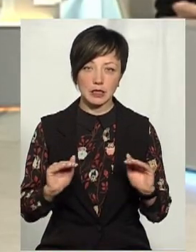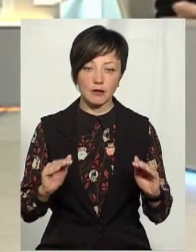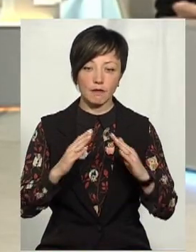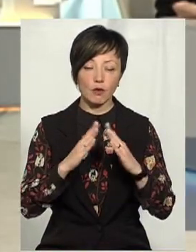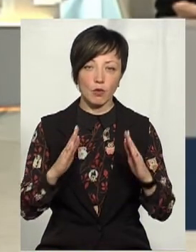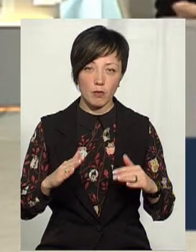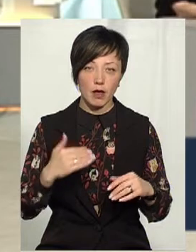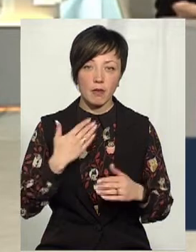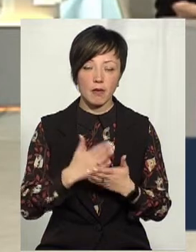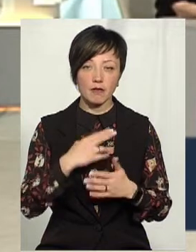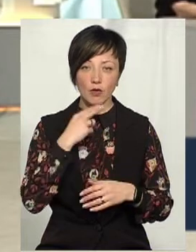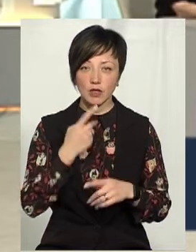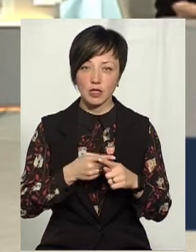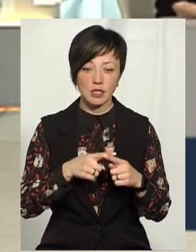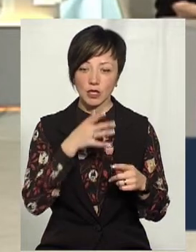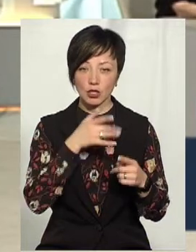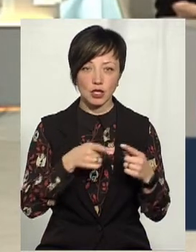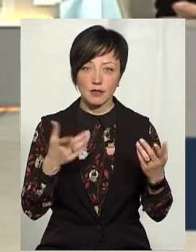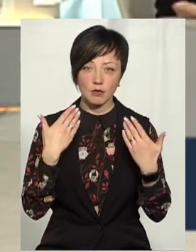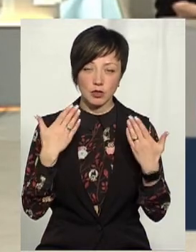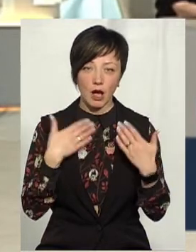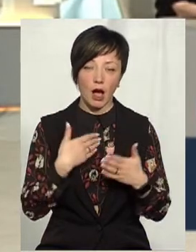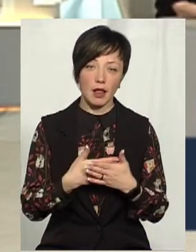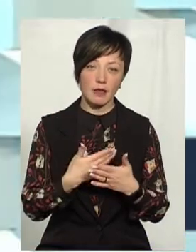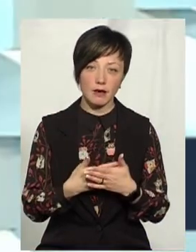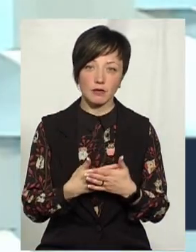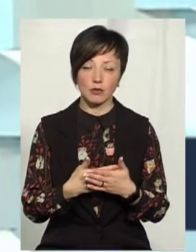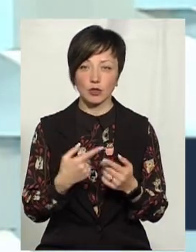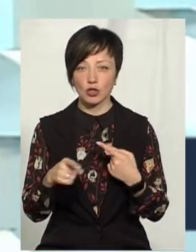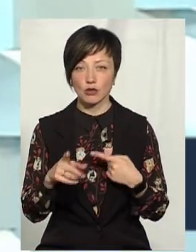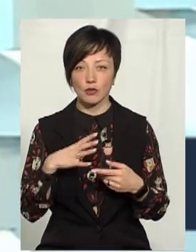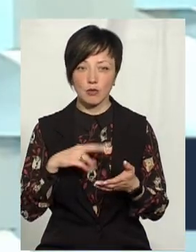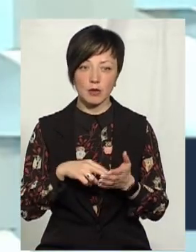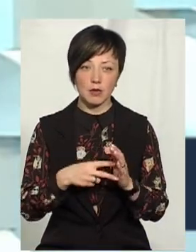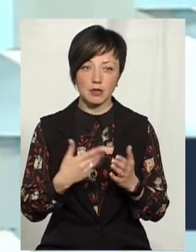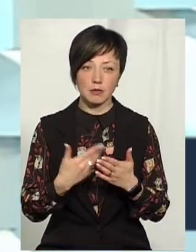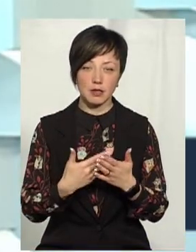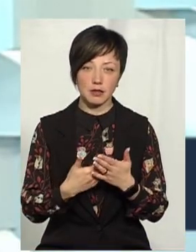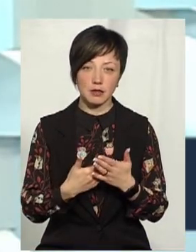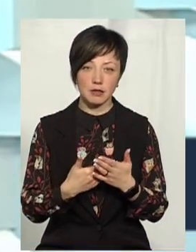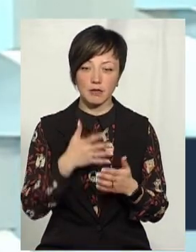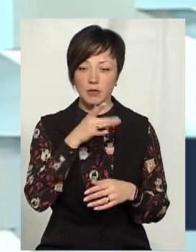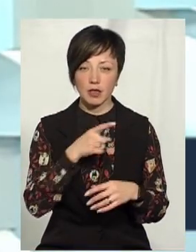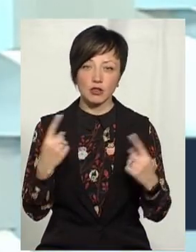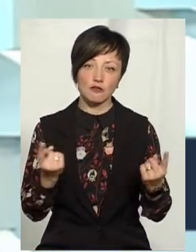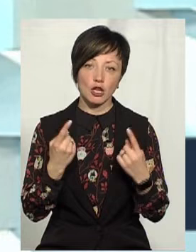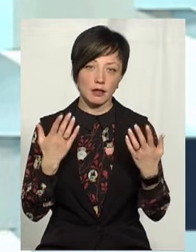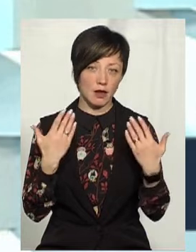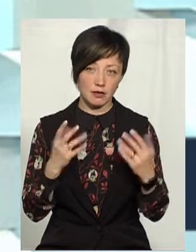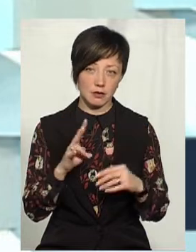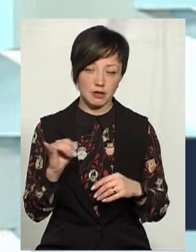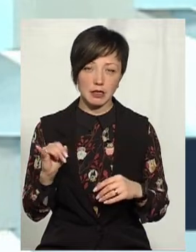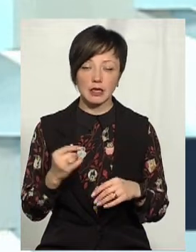безпосередньо вдома. Я мав на увазі, що це не є час для відпочинку активного або іншого, який був передбачений, наприклад, в період звичайних